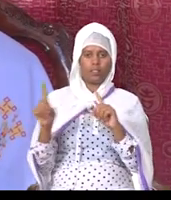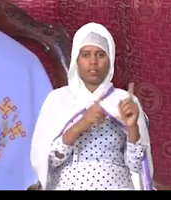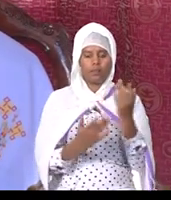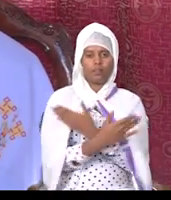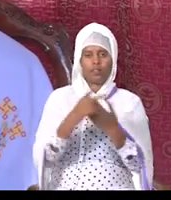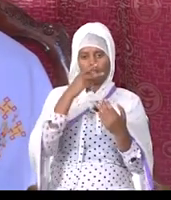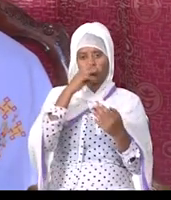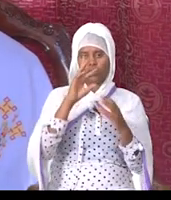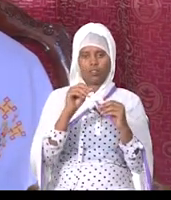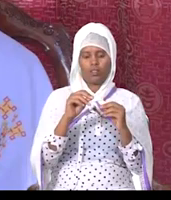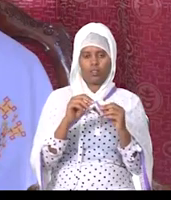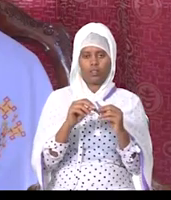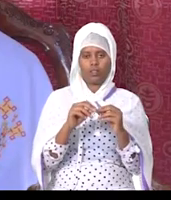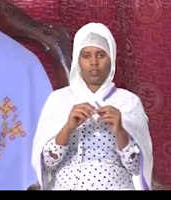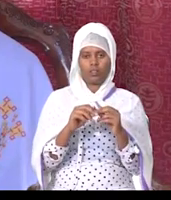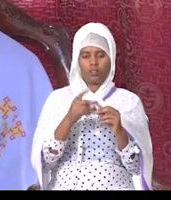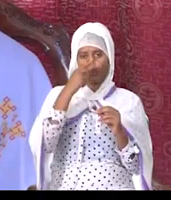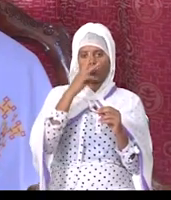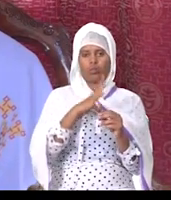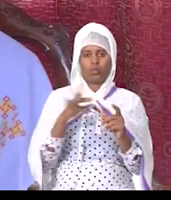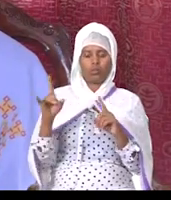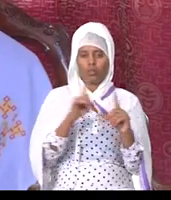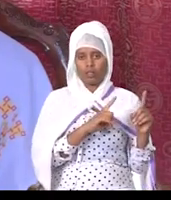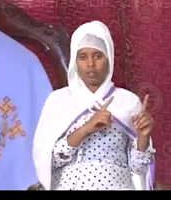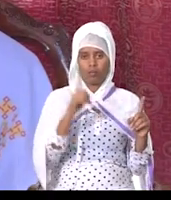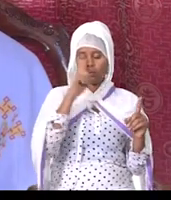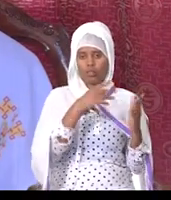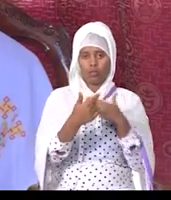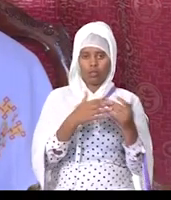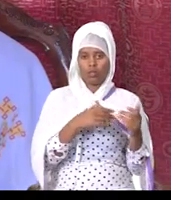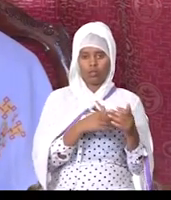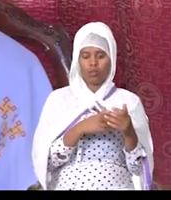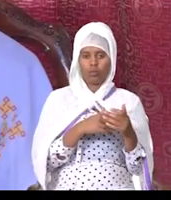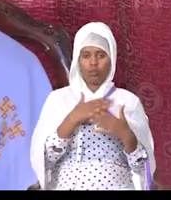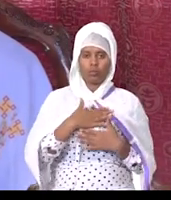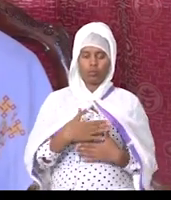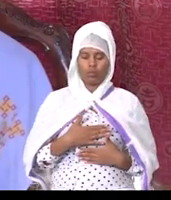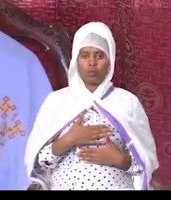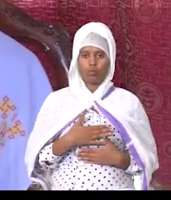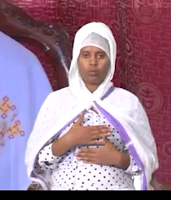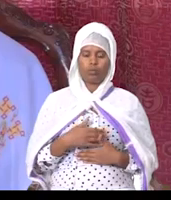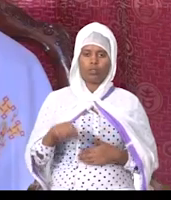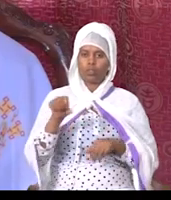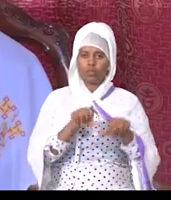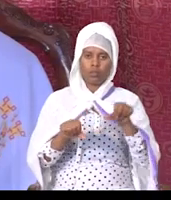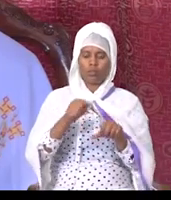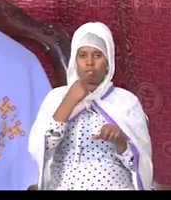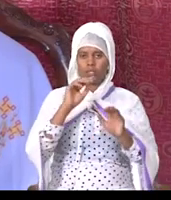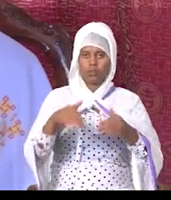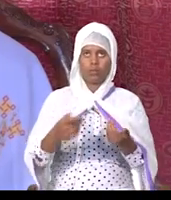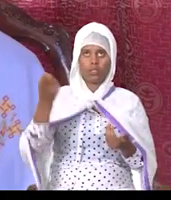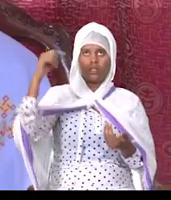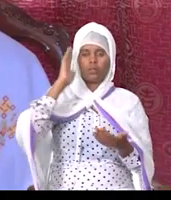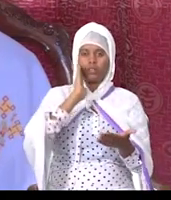نسب كي نقاقي إيو نسب كي نقاقي إتم تقاقي يزر لهم دلما إدبيلكم نفسهم عاتبكم حتات